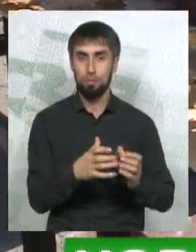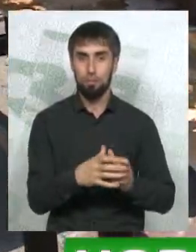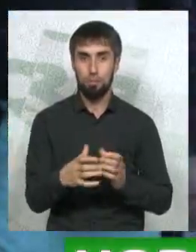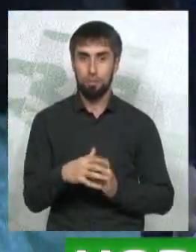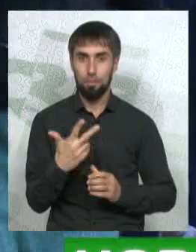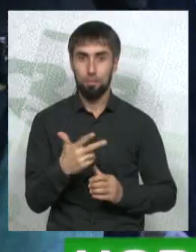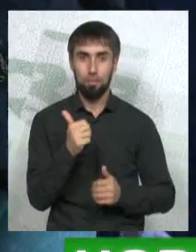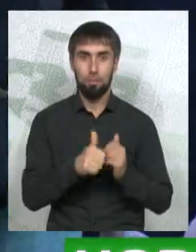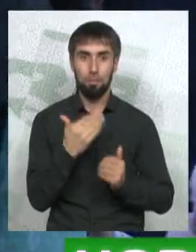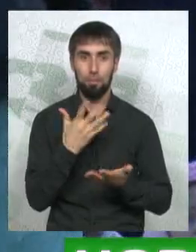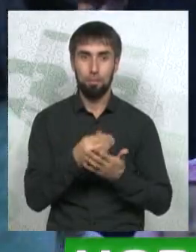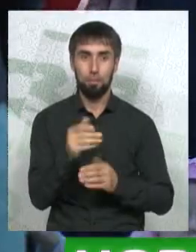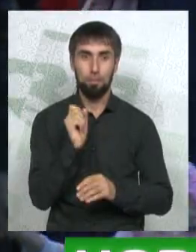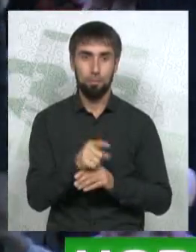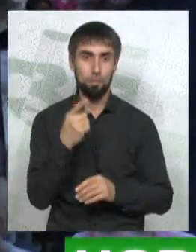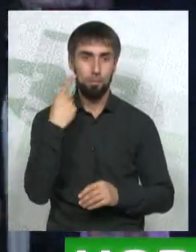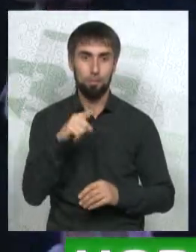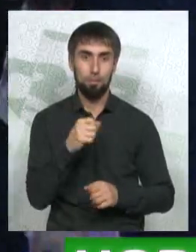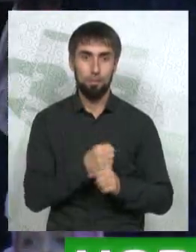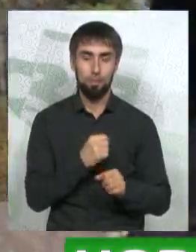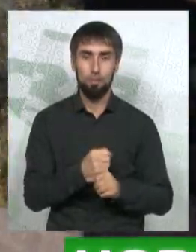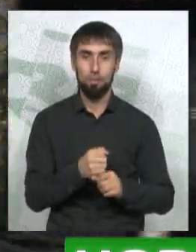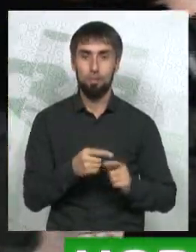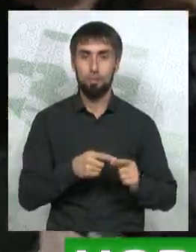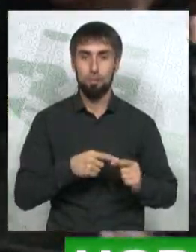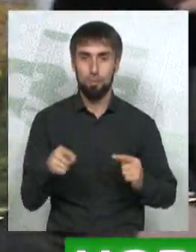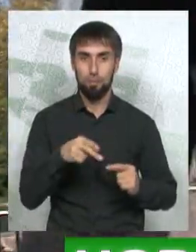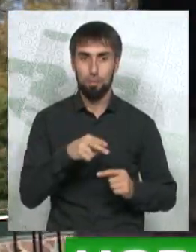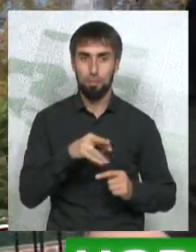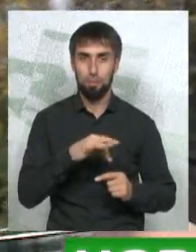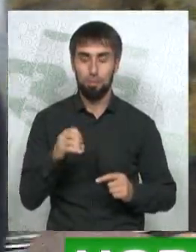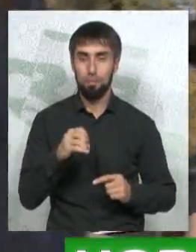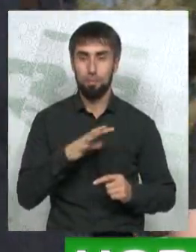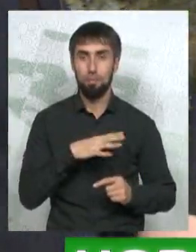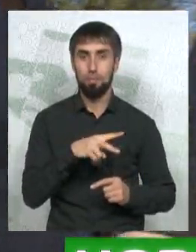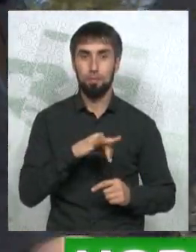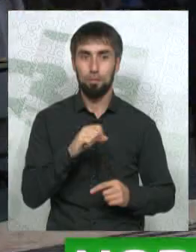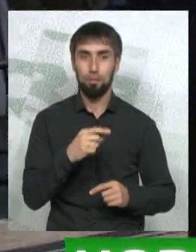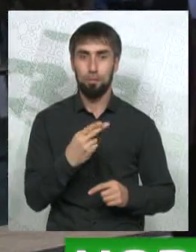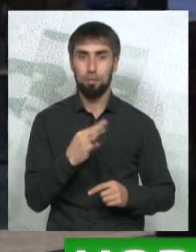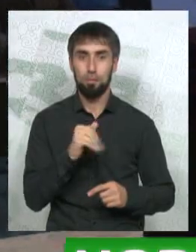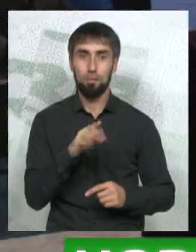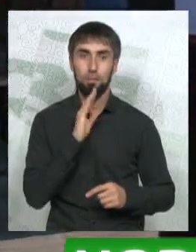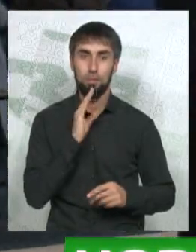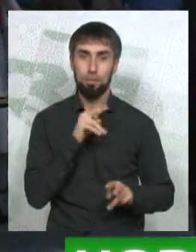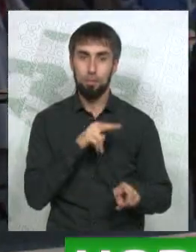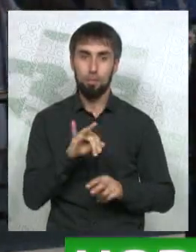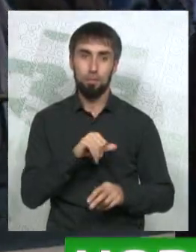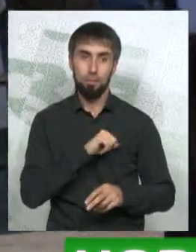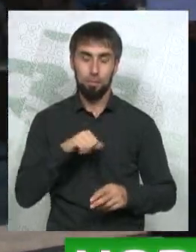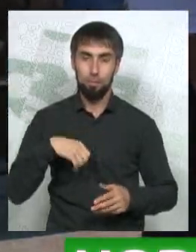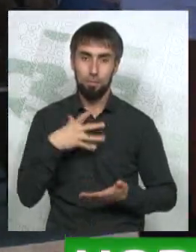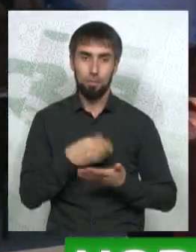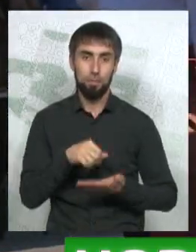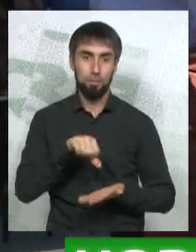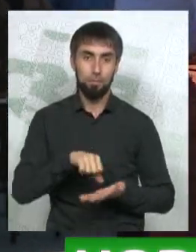каждой своя задача. Идея сделать длинное пирожное принадлежит кондитеру Луизе Цицкиевой. Девушка все контролирует и сама лично